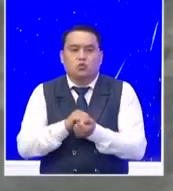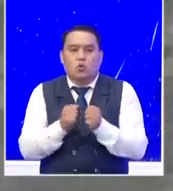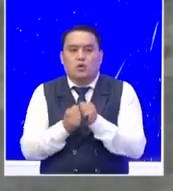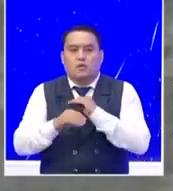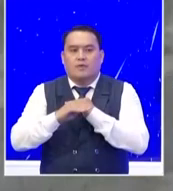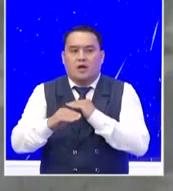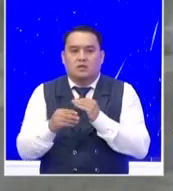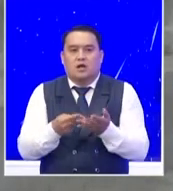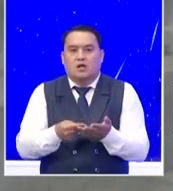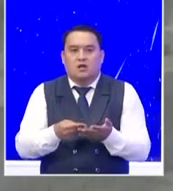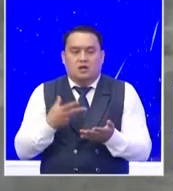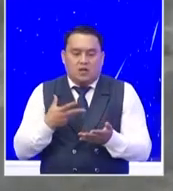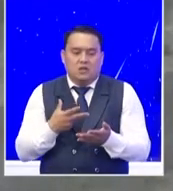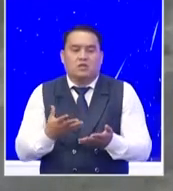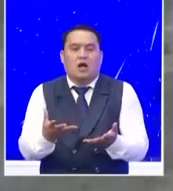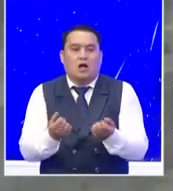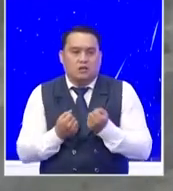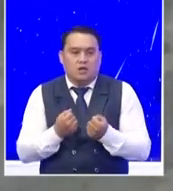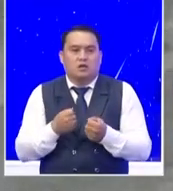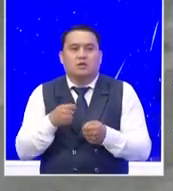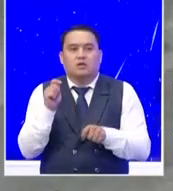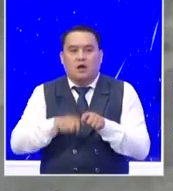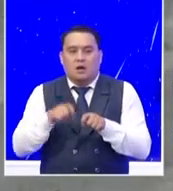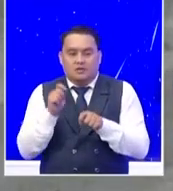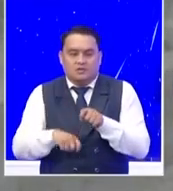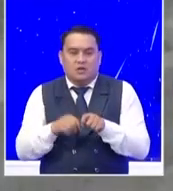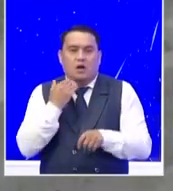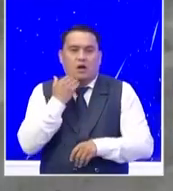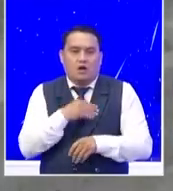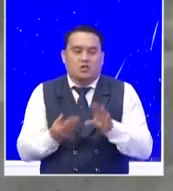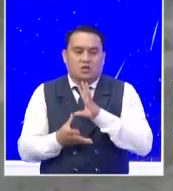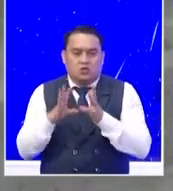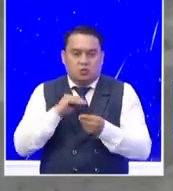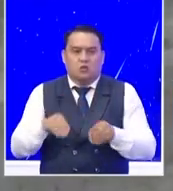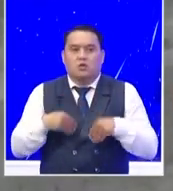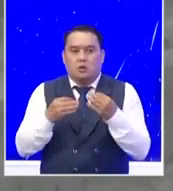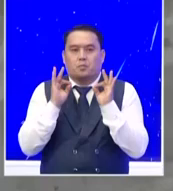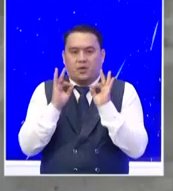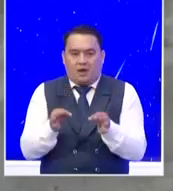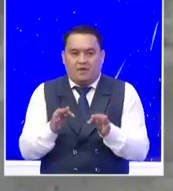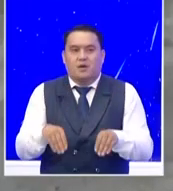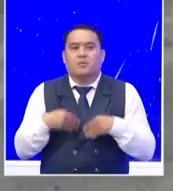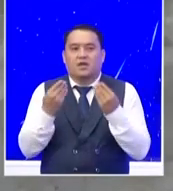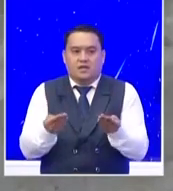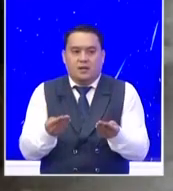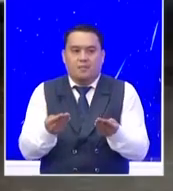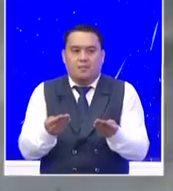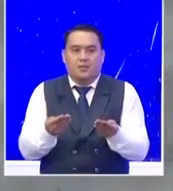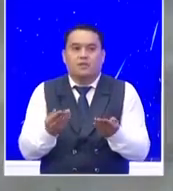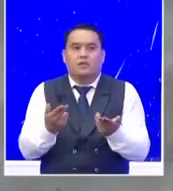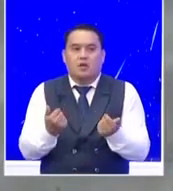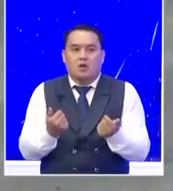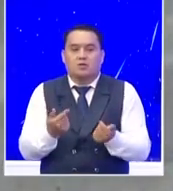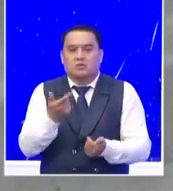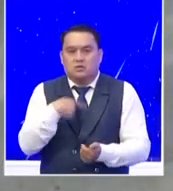сынамасы алынып, асфальттың барлық сараптамадан өткізіліп, қорытындысы дұрыс нәтиже берді. Алайда өзіңіз